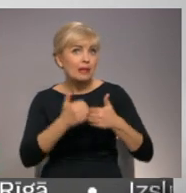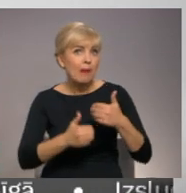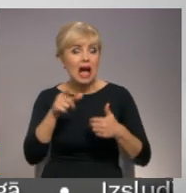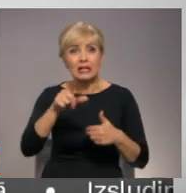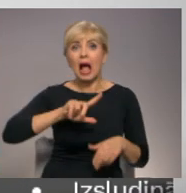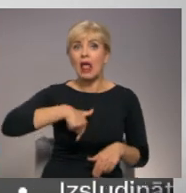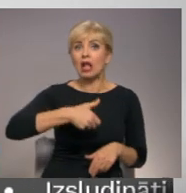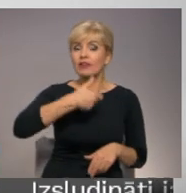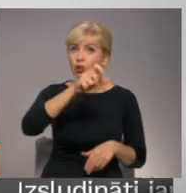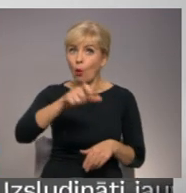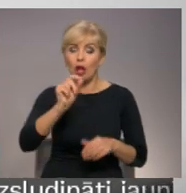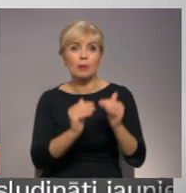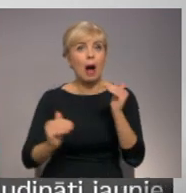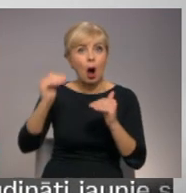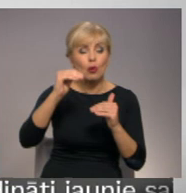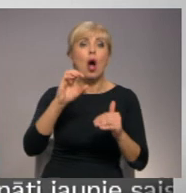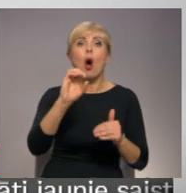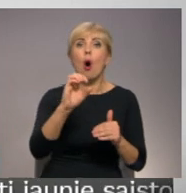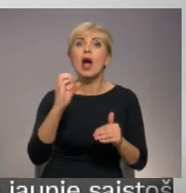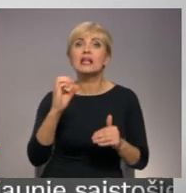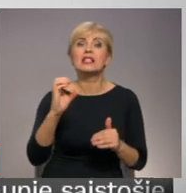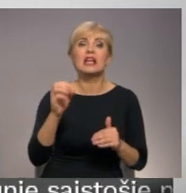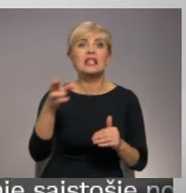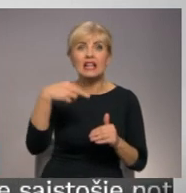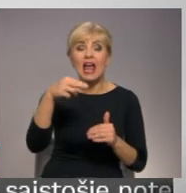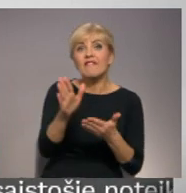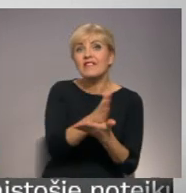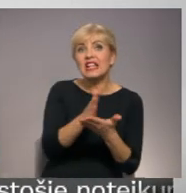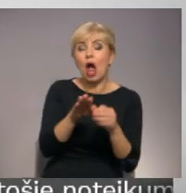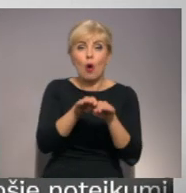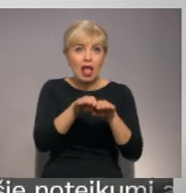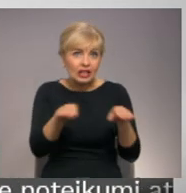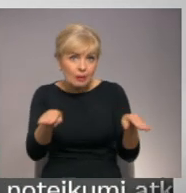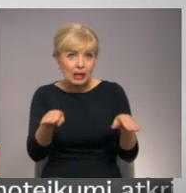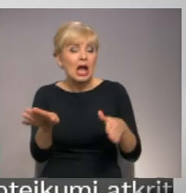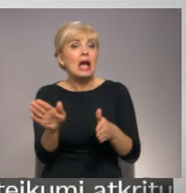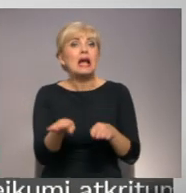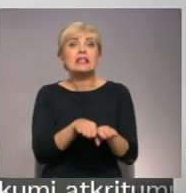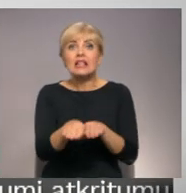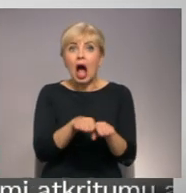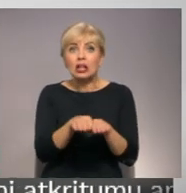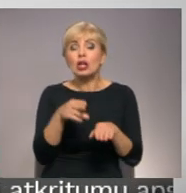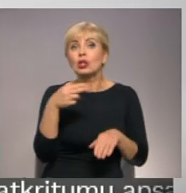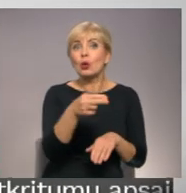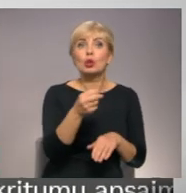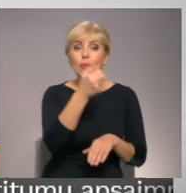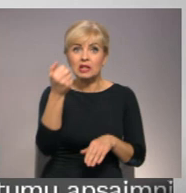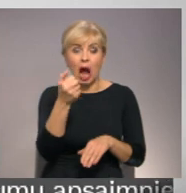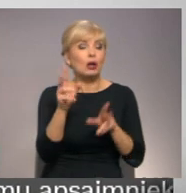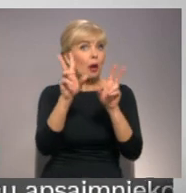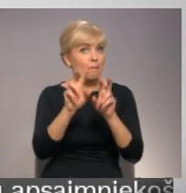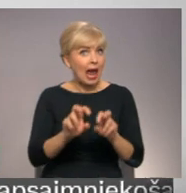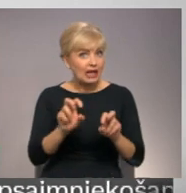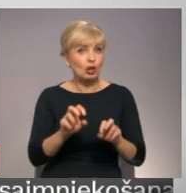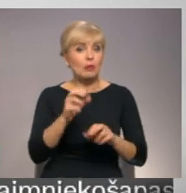Latvijas skolēniem ir augstākas par OECD dalību valstu vidējo līmeni. Salīdzinot ar 2012. Gada pētījuma